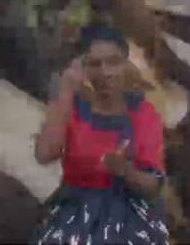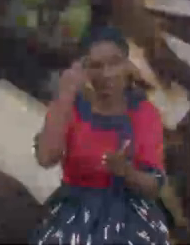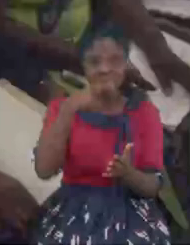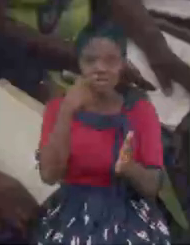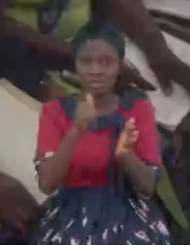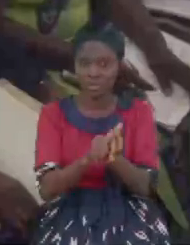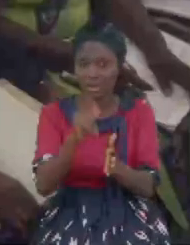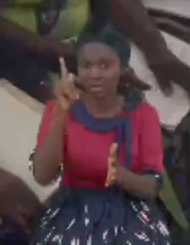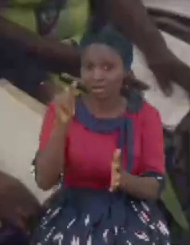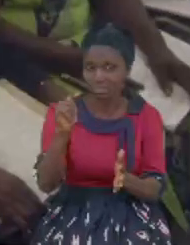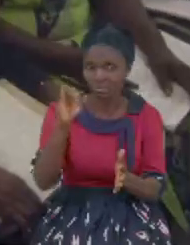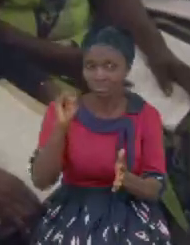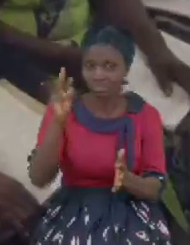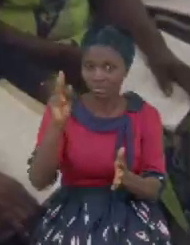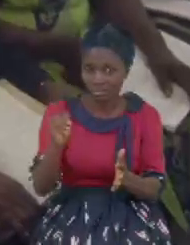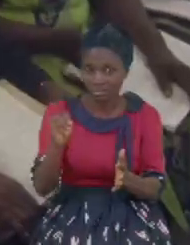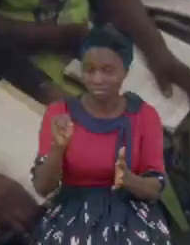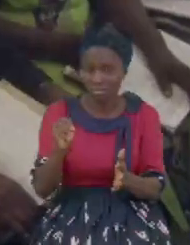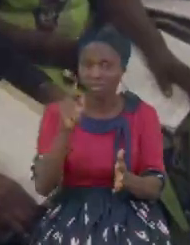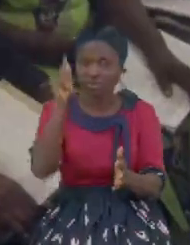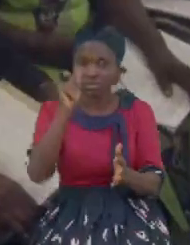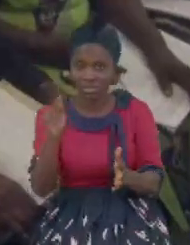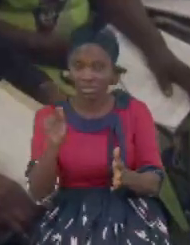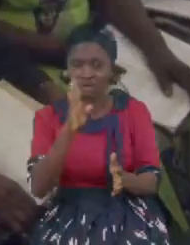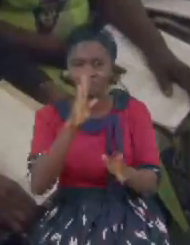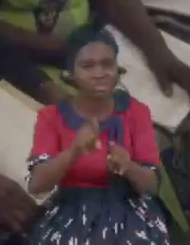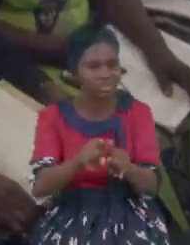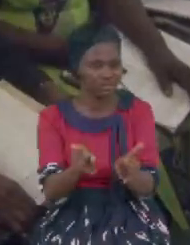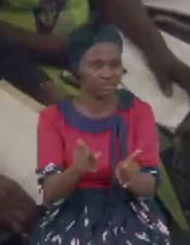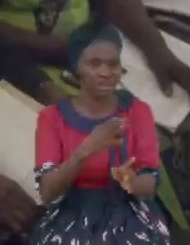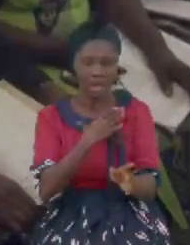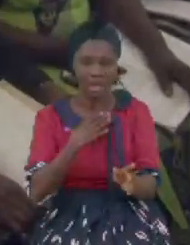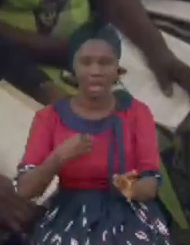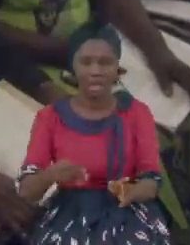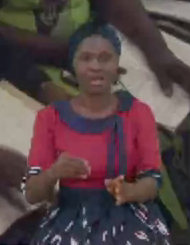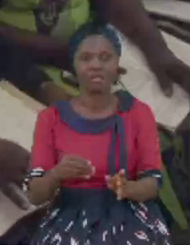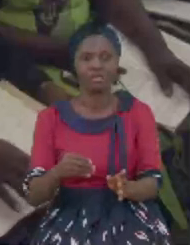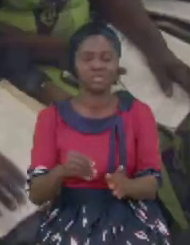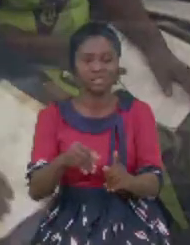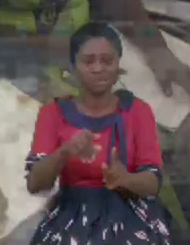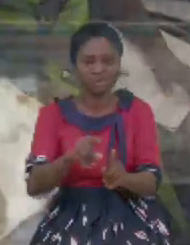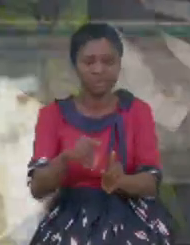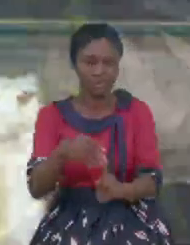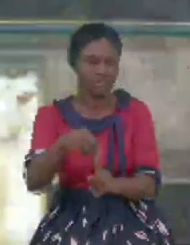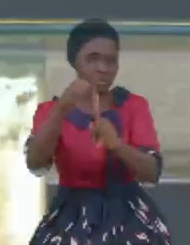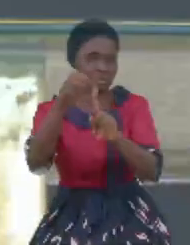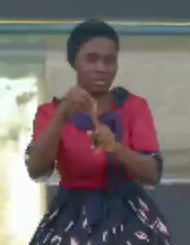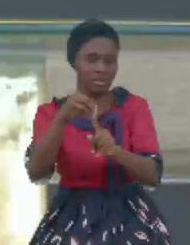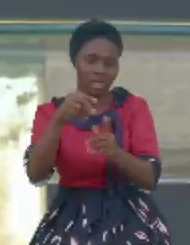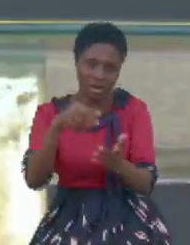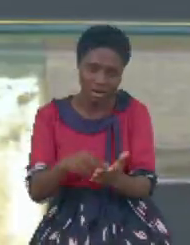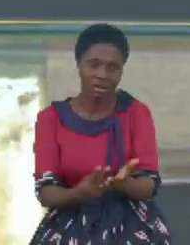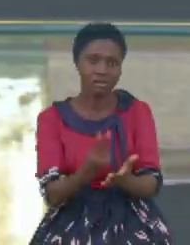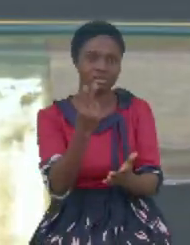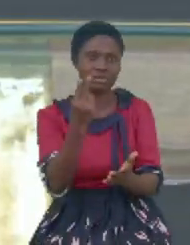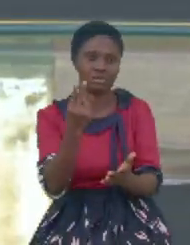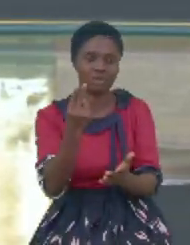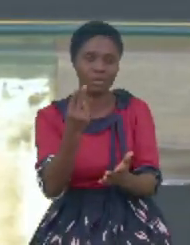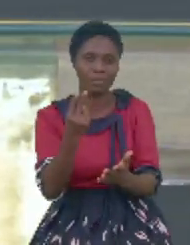de sagesse. Il a dit, Timothée, à cause de cela, sois différent, sois distinct, lève-toi, monte,